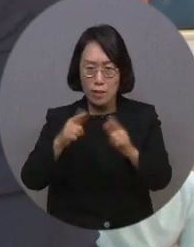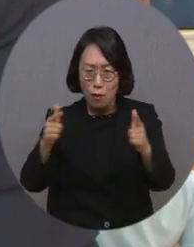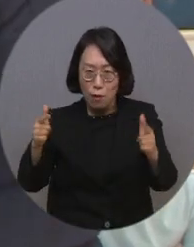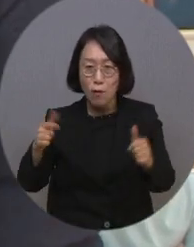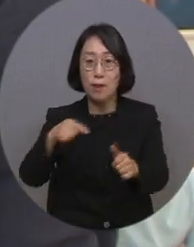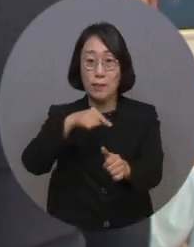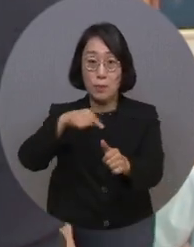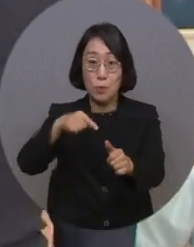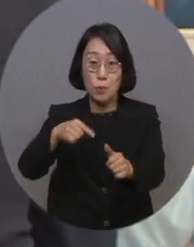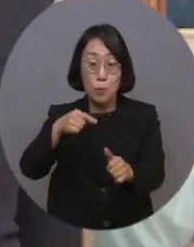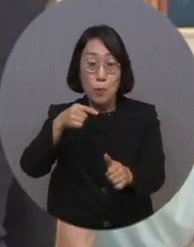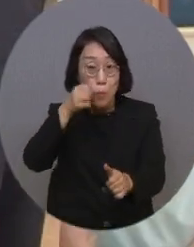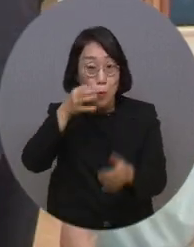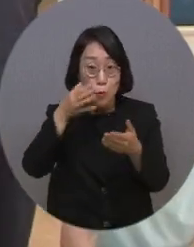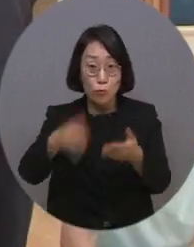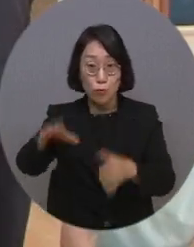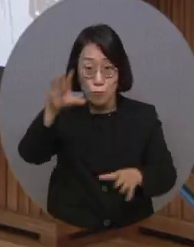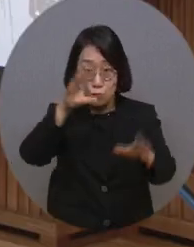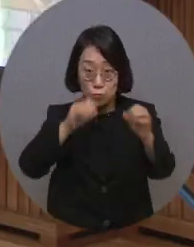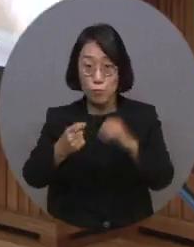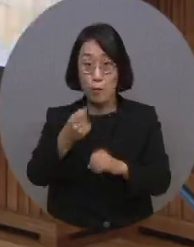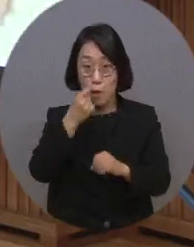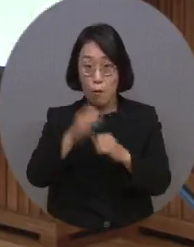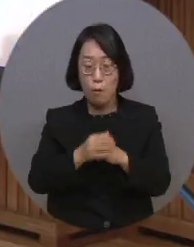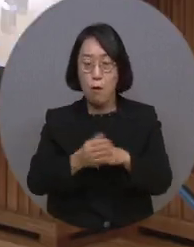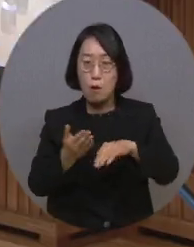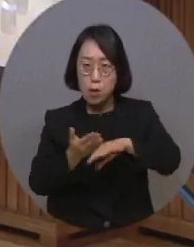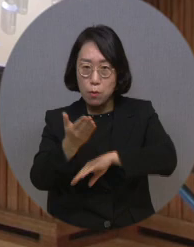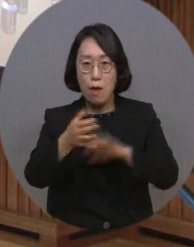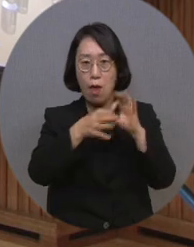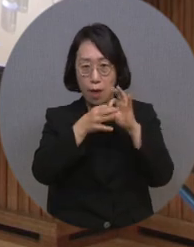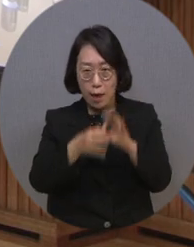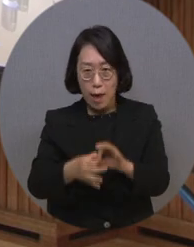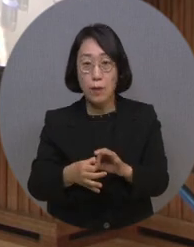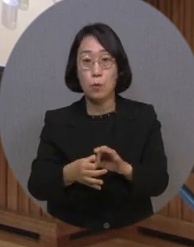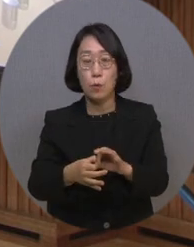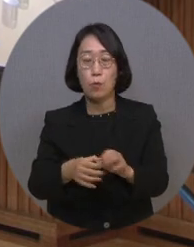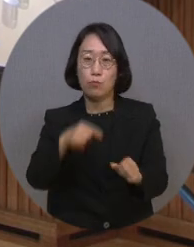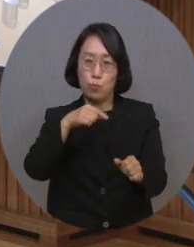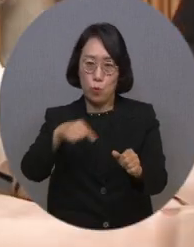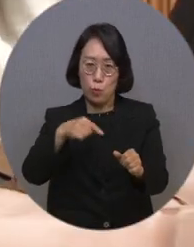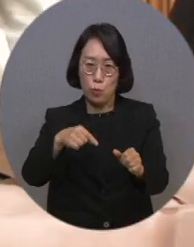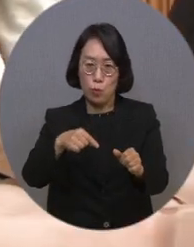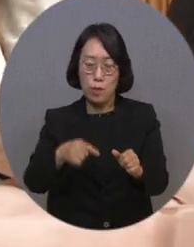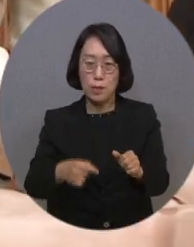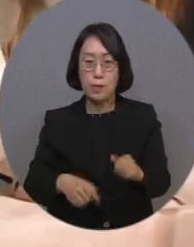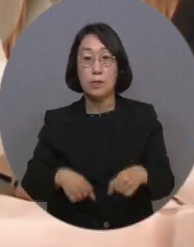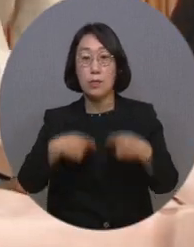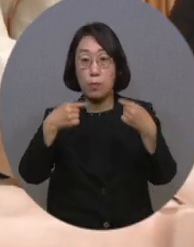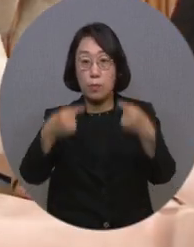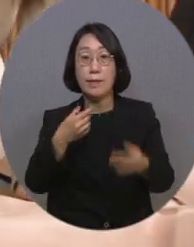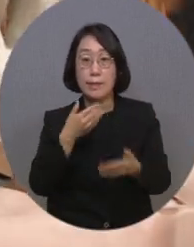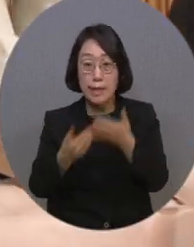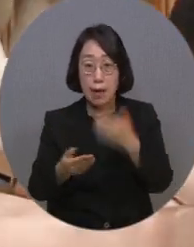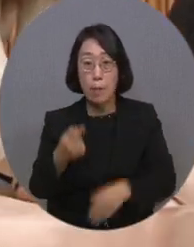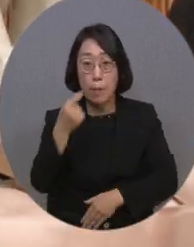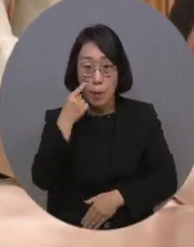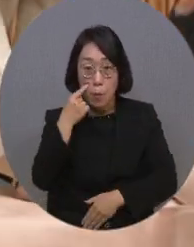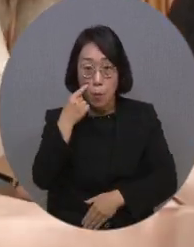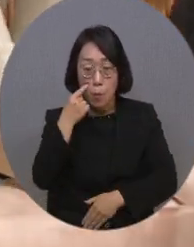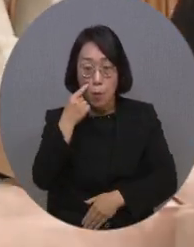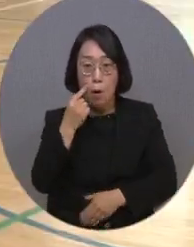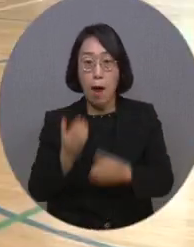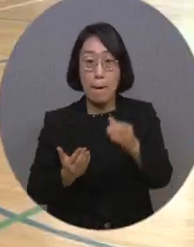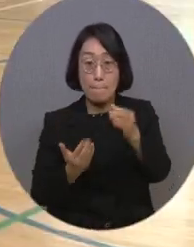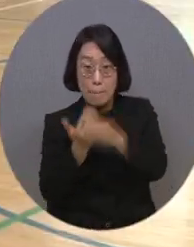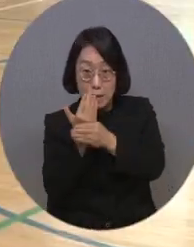이번 안전 교육은 향후 다양한 교육 콘텐츠들을 제공하는 동시에 학생들이 직접 체험을 하면서 안전사고를